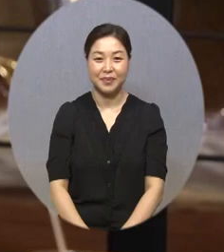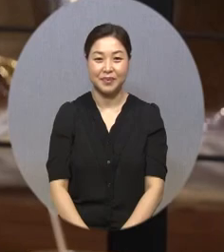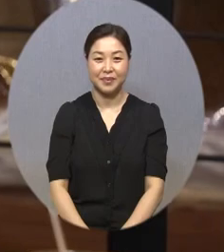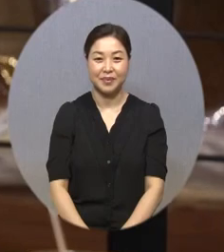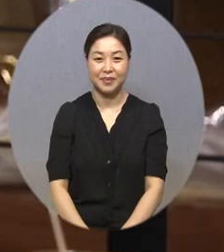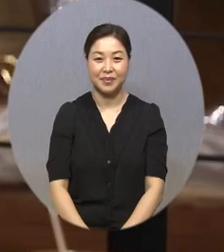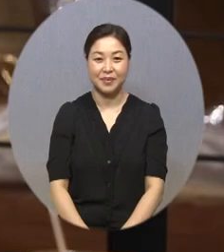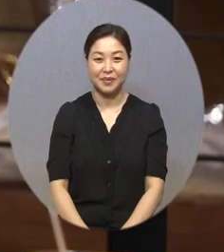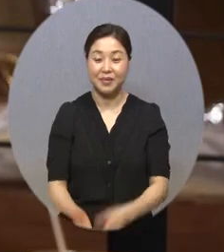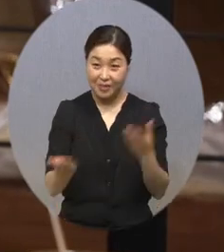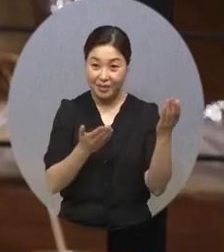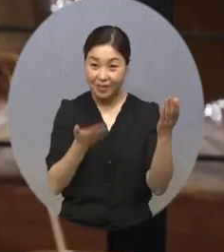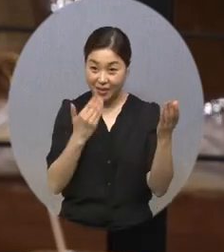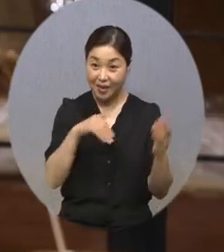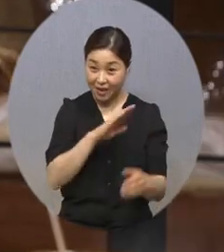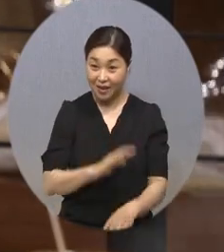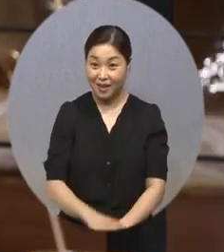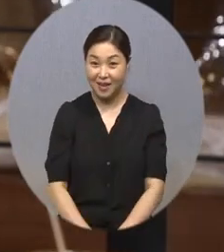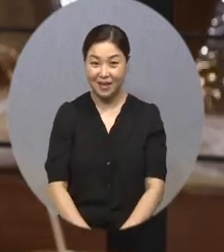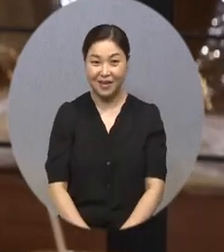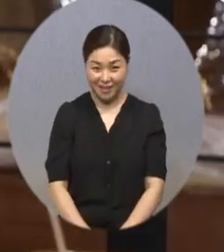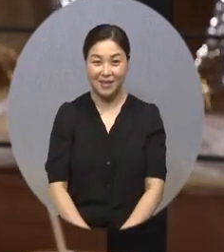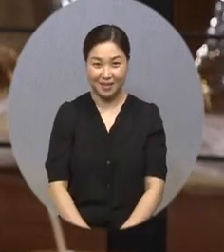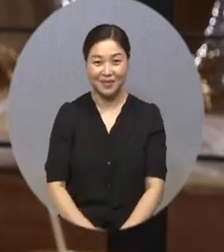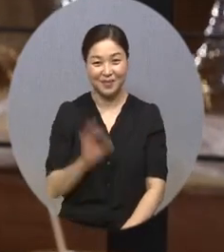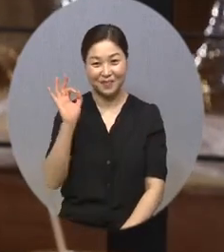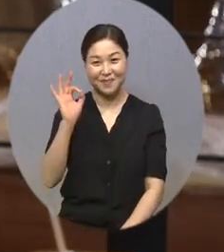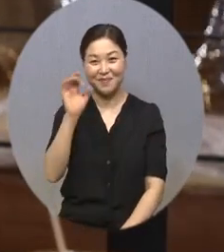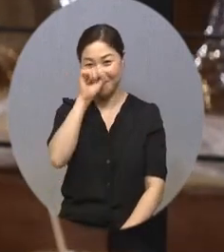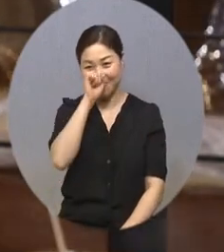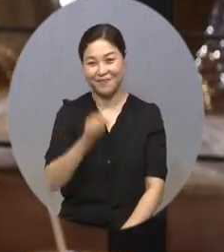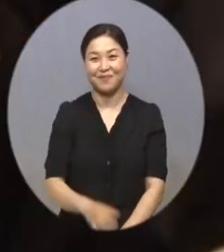바로 보시오 그래야 a